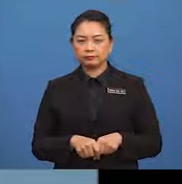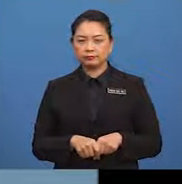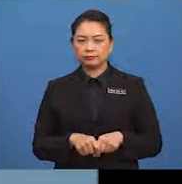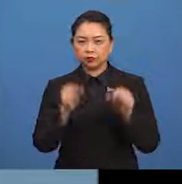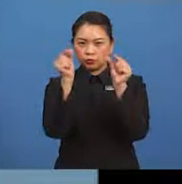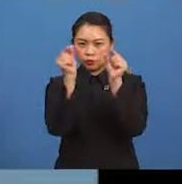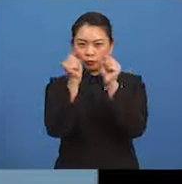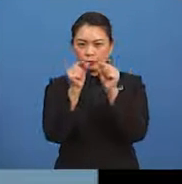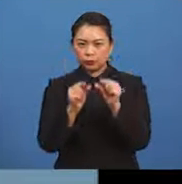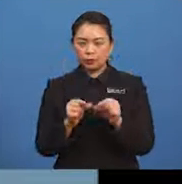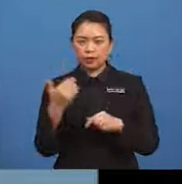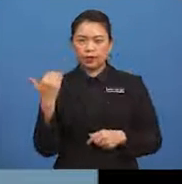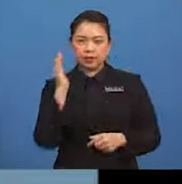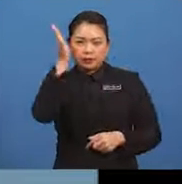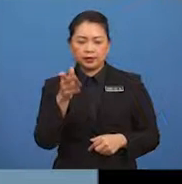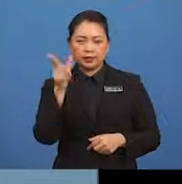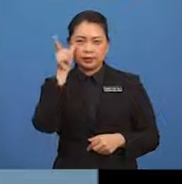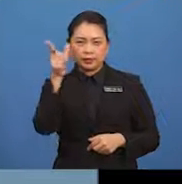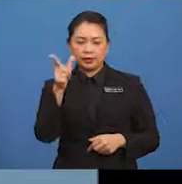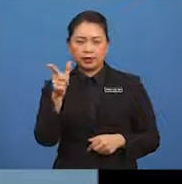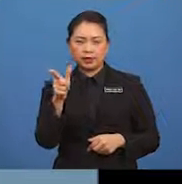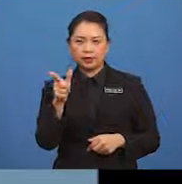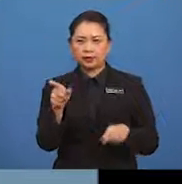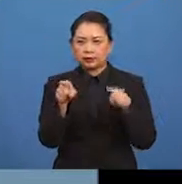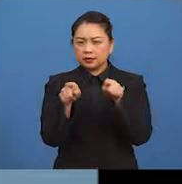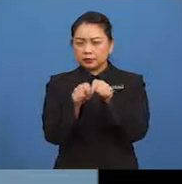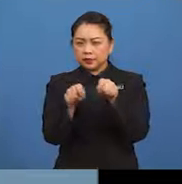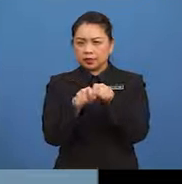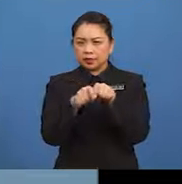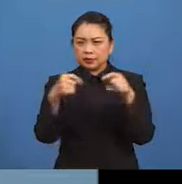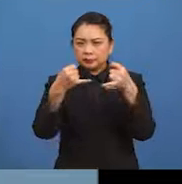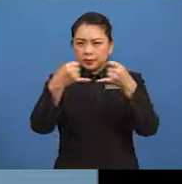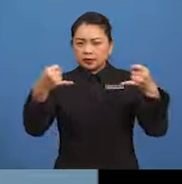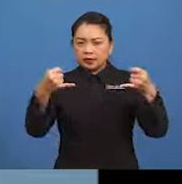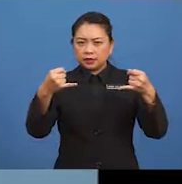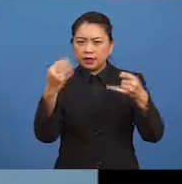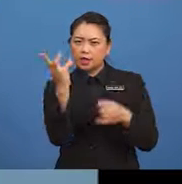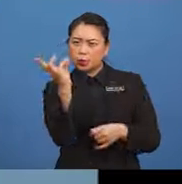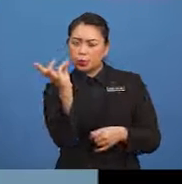Kromosom akan kelihatan seperti berbenang halus kromatin.